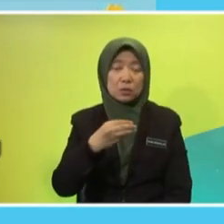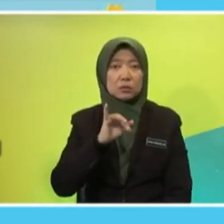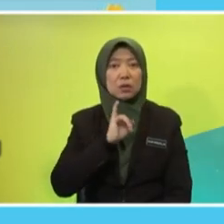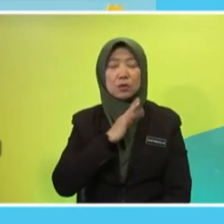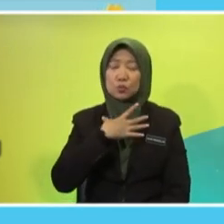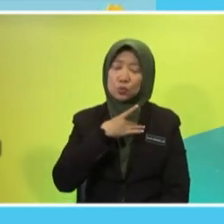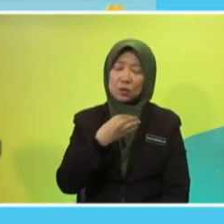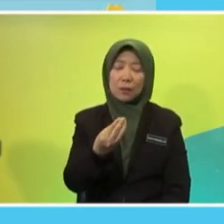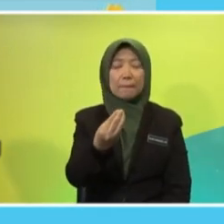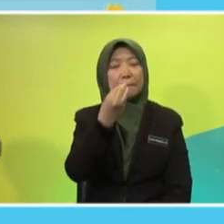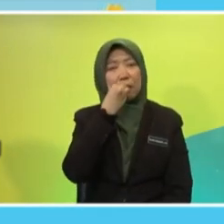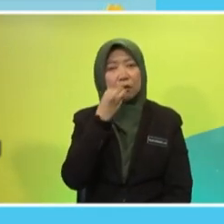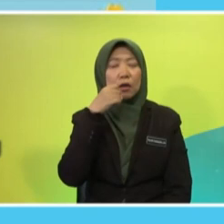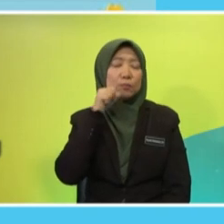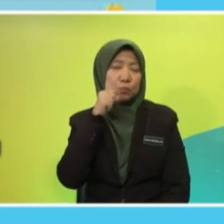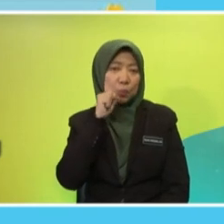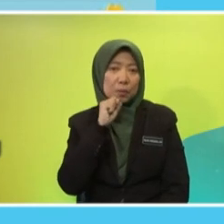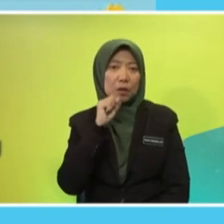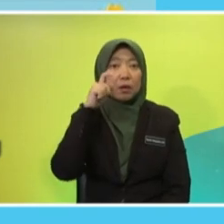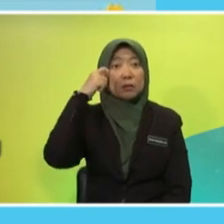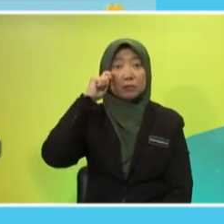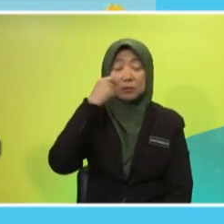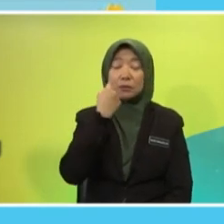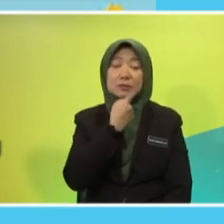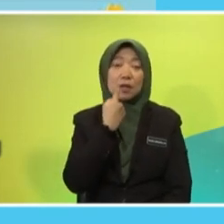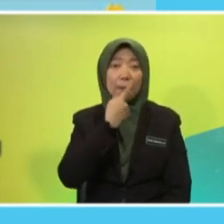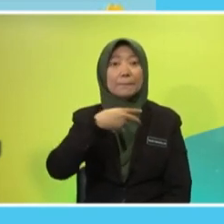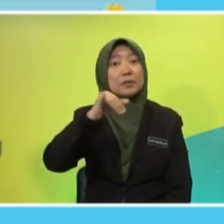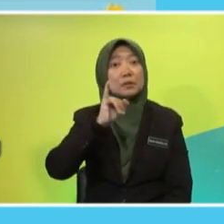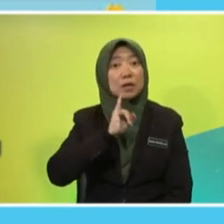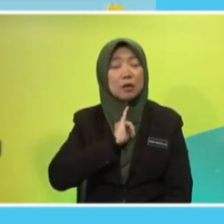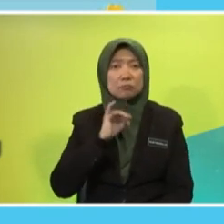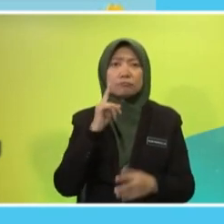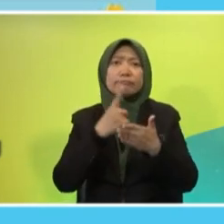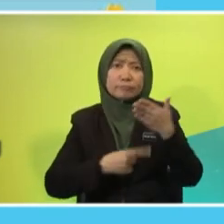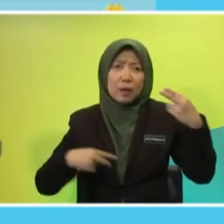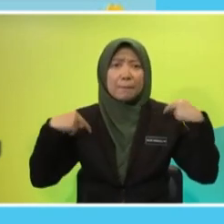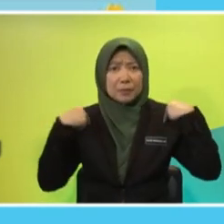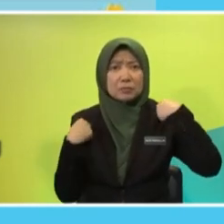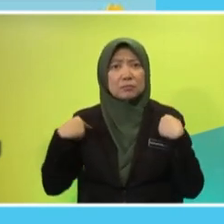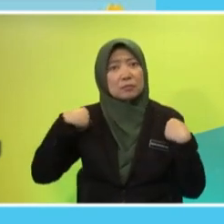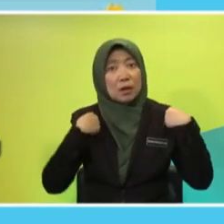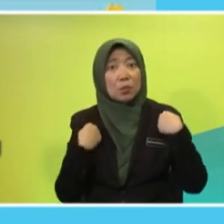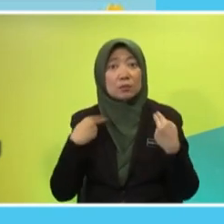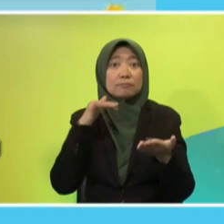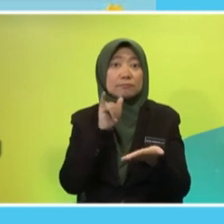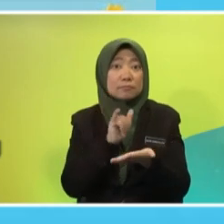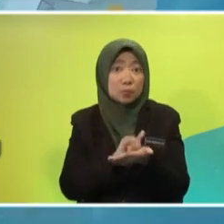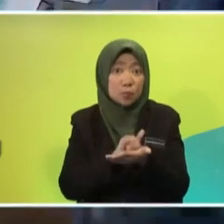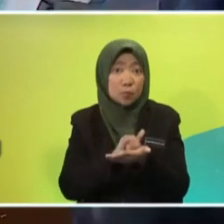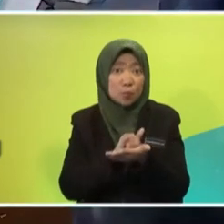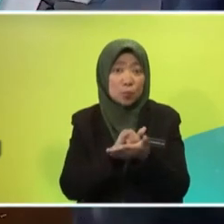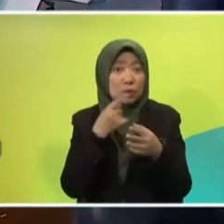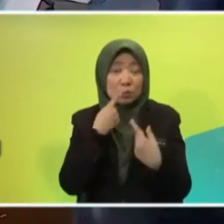makan lobak. Cuba teka, siapa saya? Agak-agaknya apa jawapan murid-murid di rumah? Kak Rina